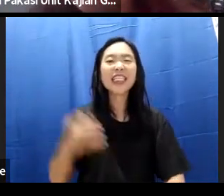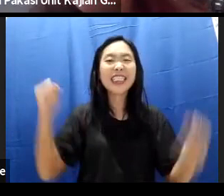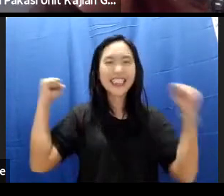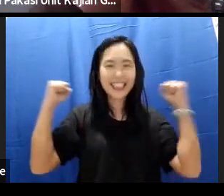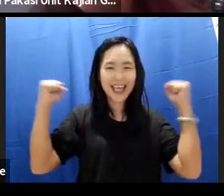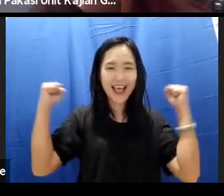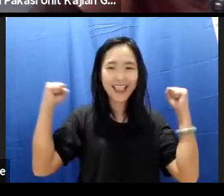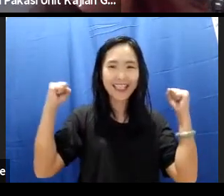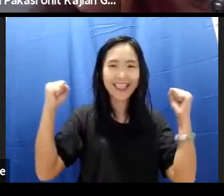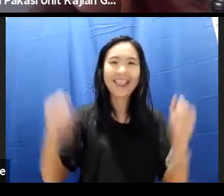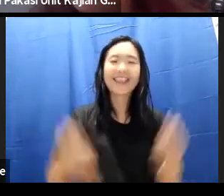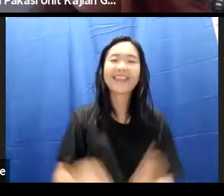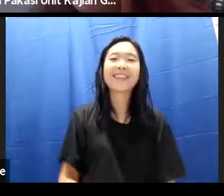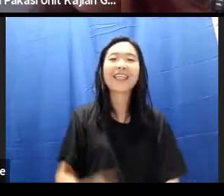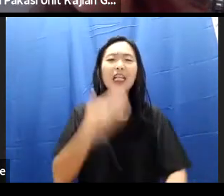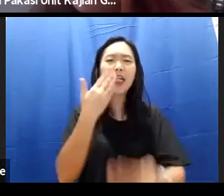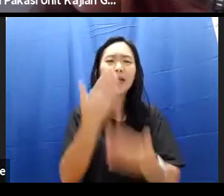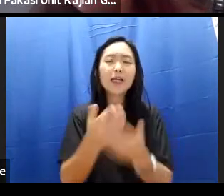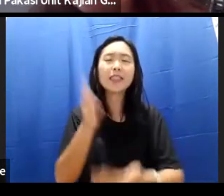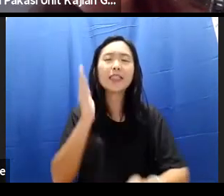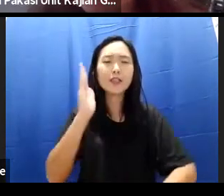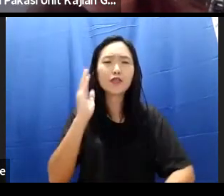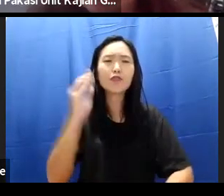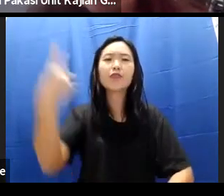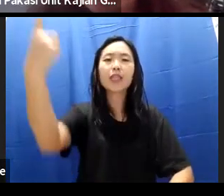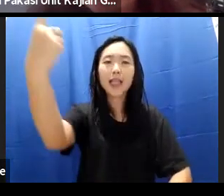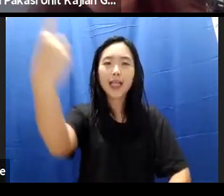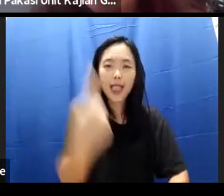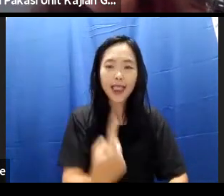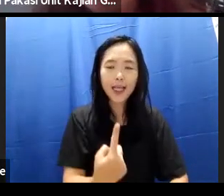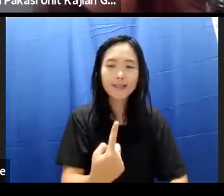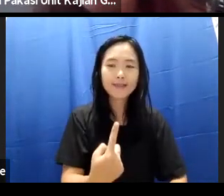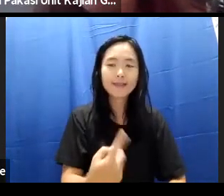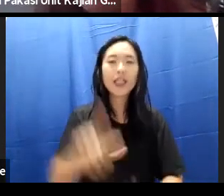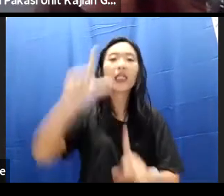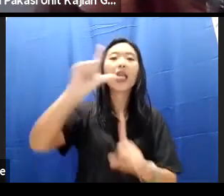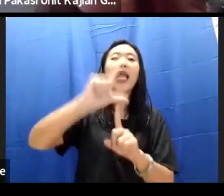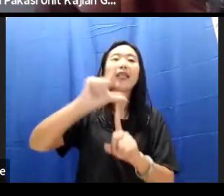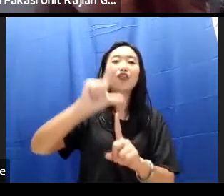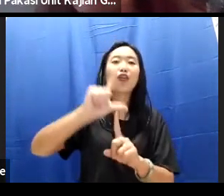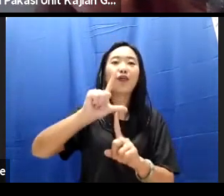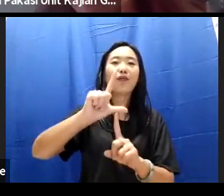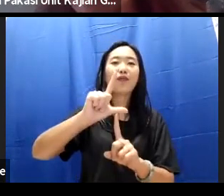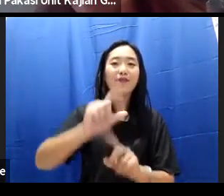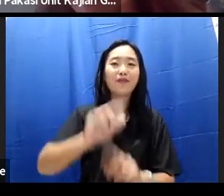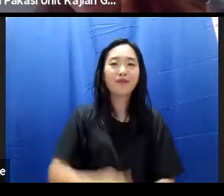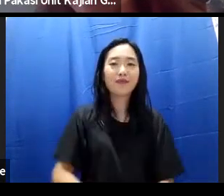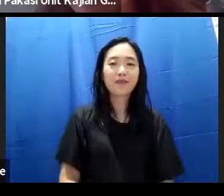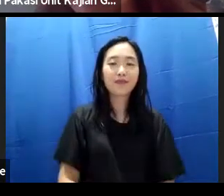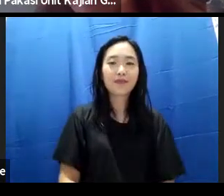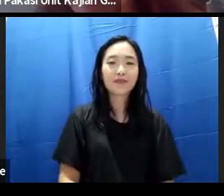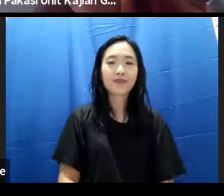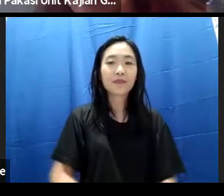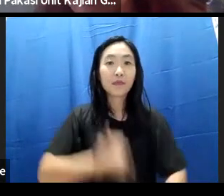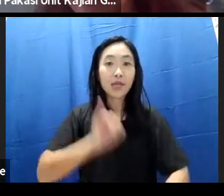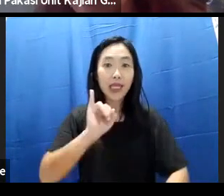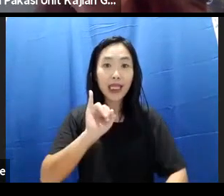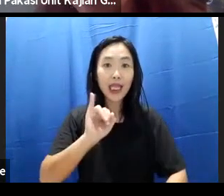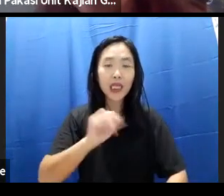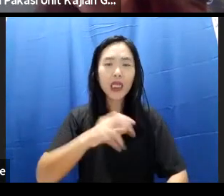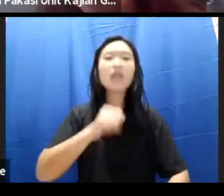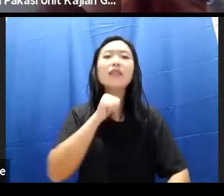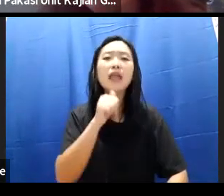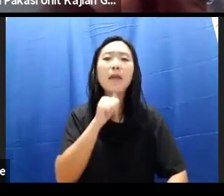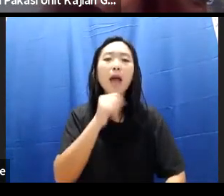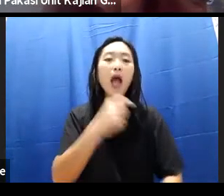sana. Terima kasih sudah bergabung bersama kami di Let's Talk. Mbak Intan Paramadita adalah seorang penulis